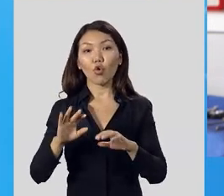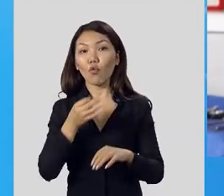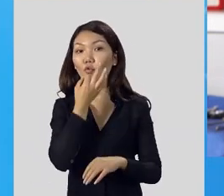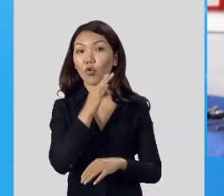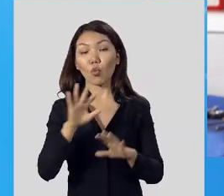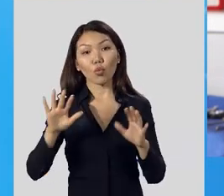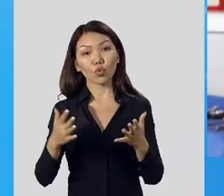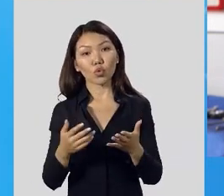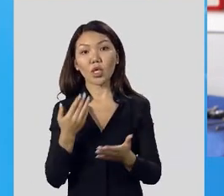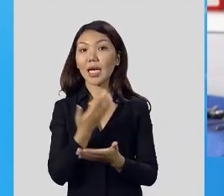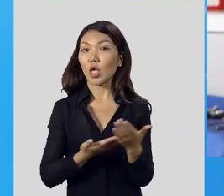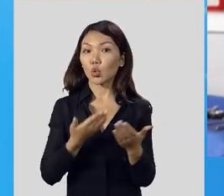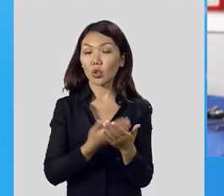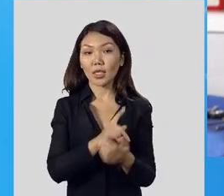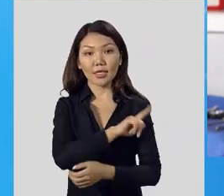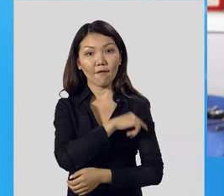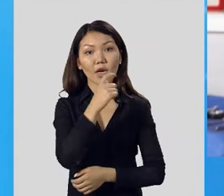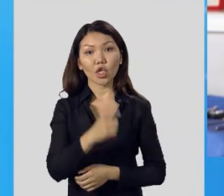консультация врача необходима.